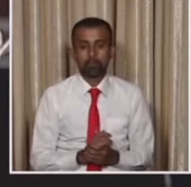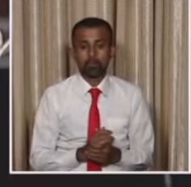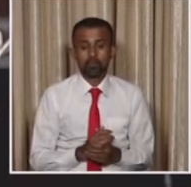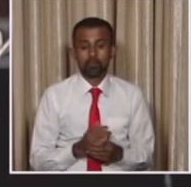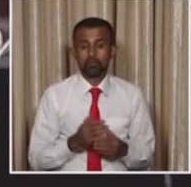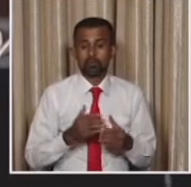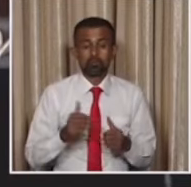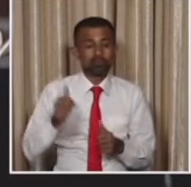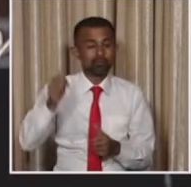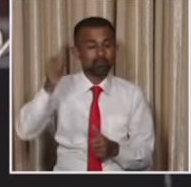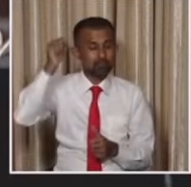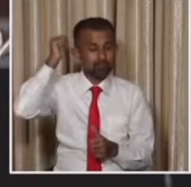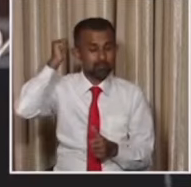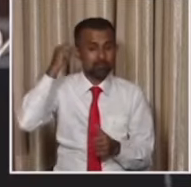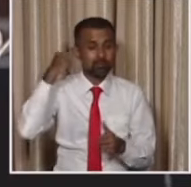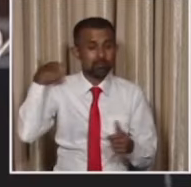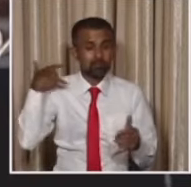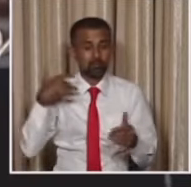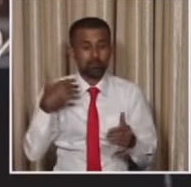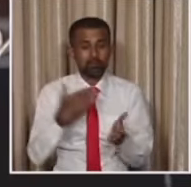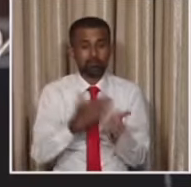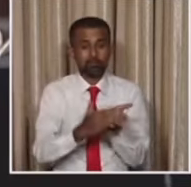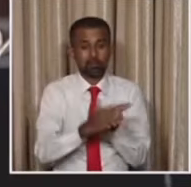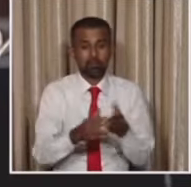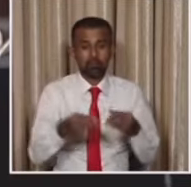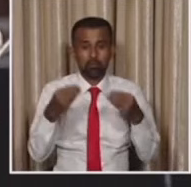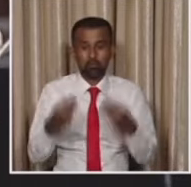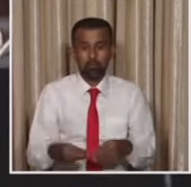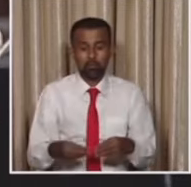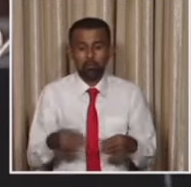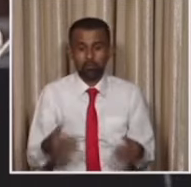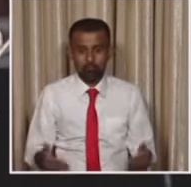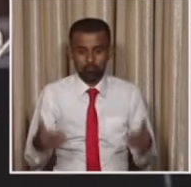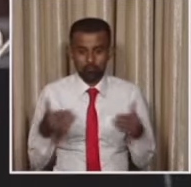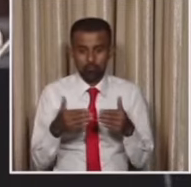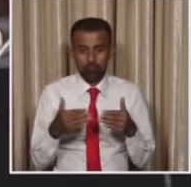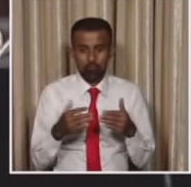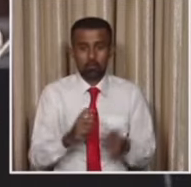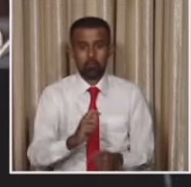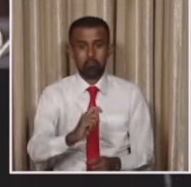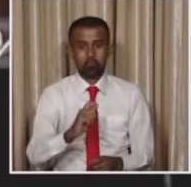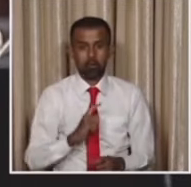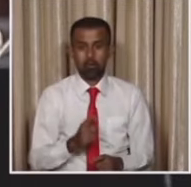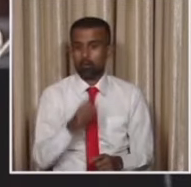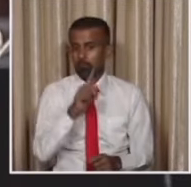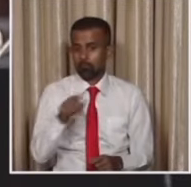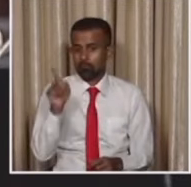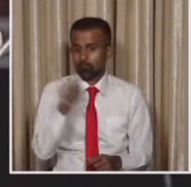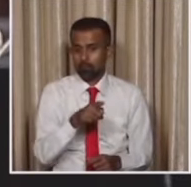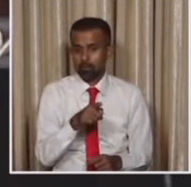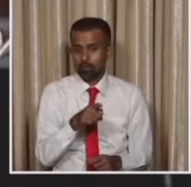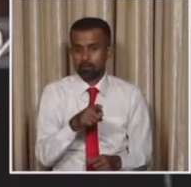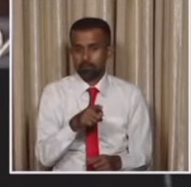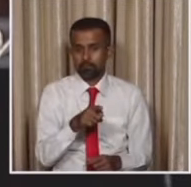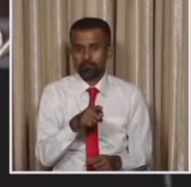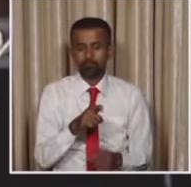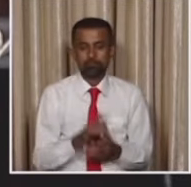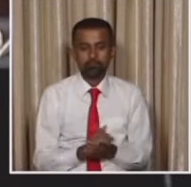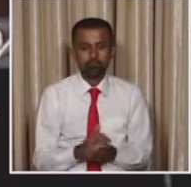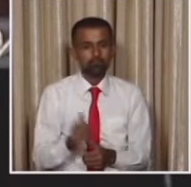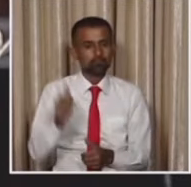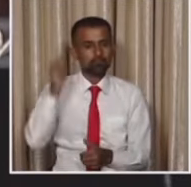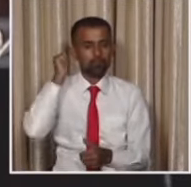කාලයක් අතීතයේ සහන දීලා ඇතිවෙච්ච පාඩුව වර්තමානයේ අය කිරීම වැරදි අසාධාරණයි.